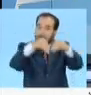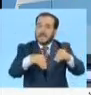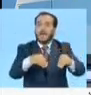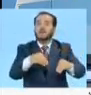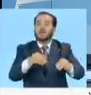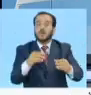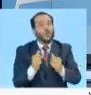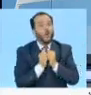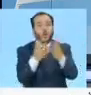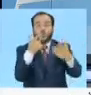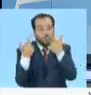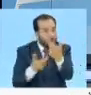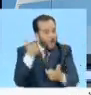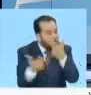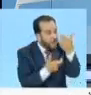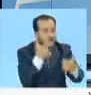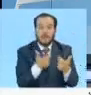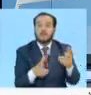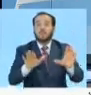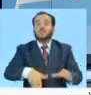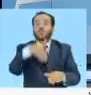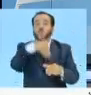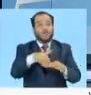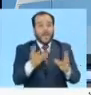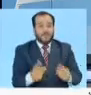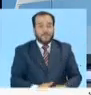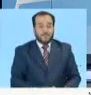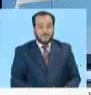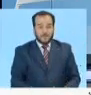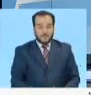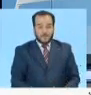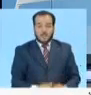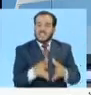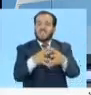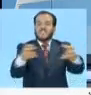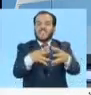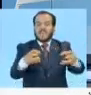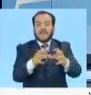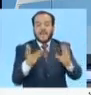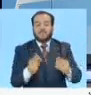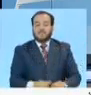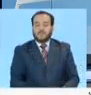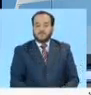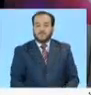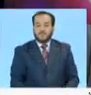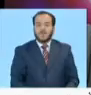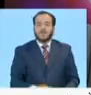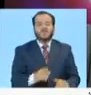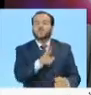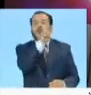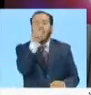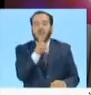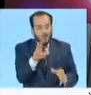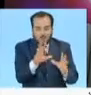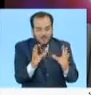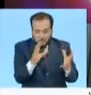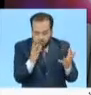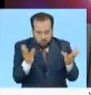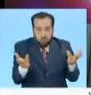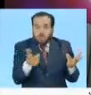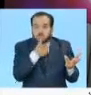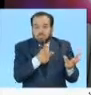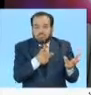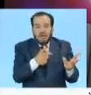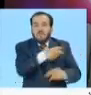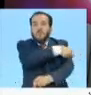من الصلاحية الرقابية لمجلس النواب. اشرح لي يعني كيف شكليات؟ ما هي هذه الصلاحية